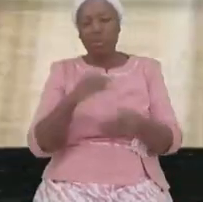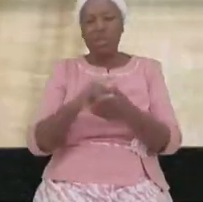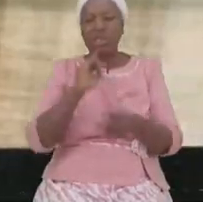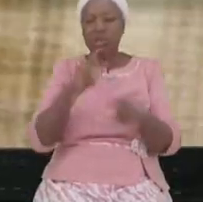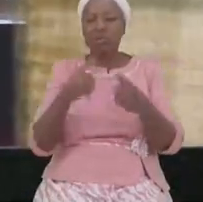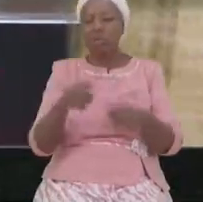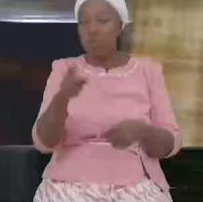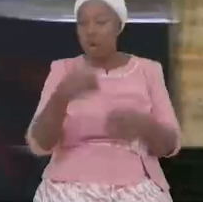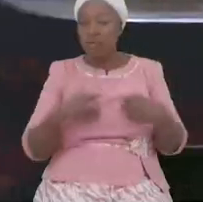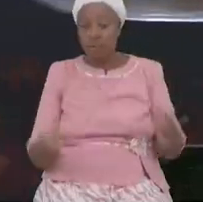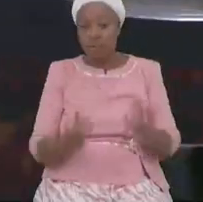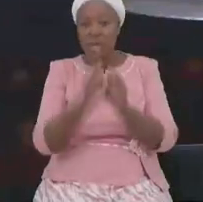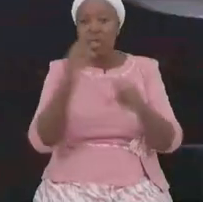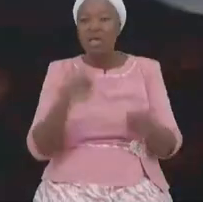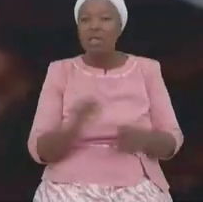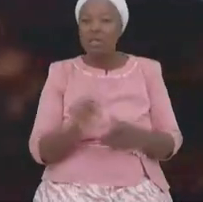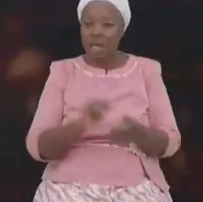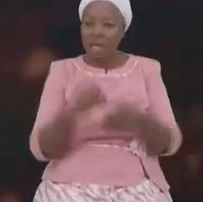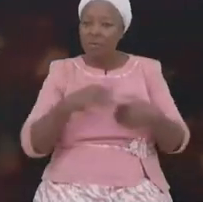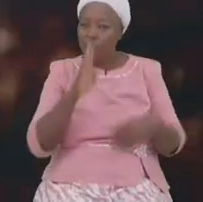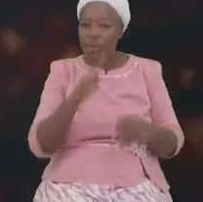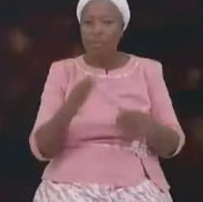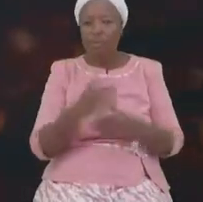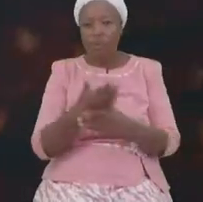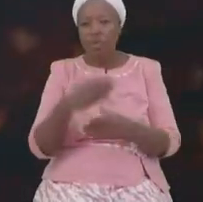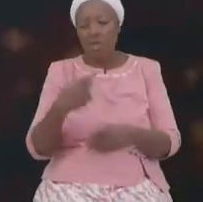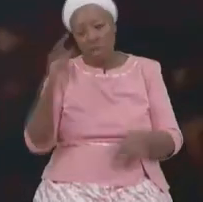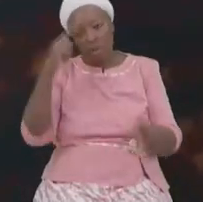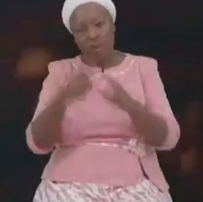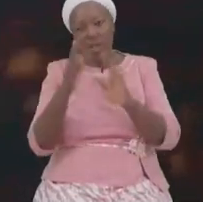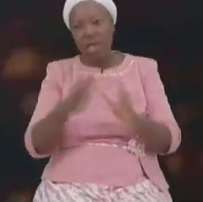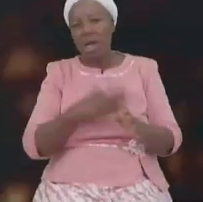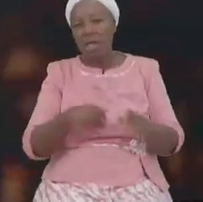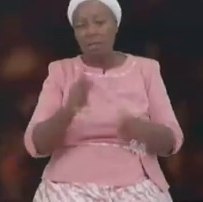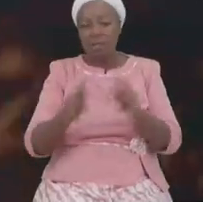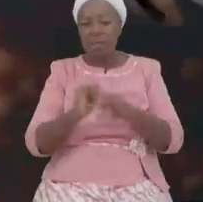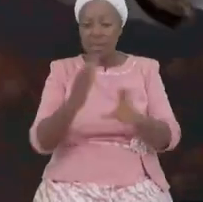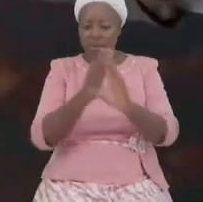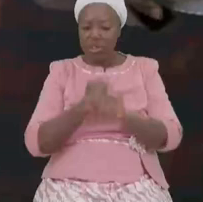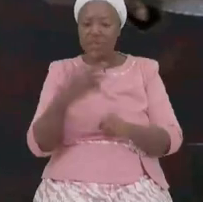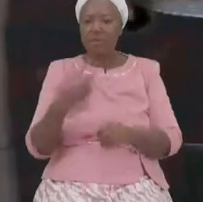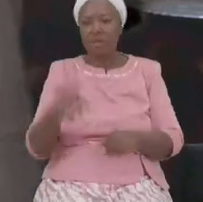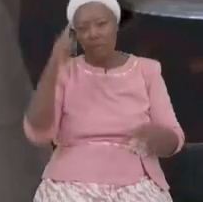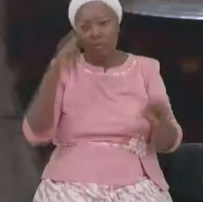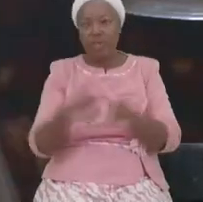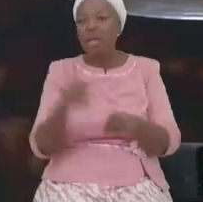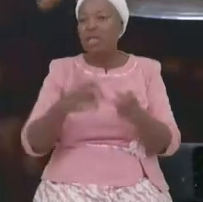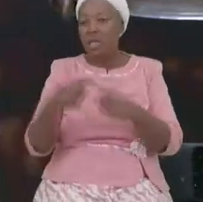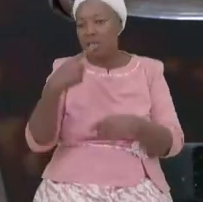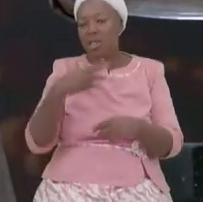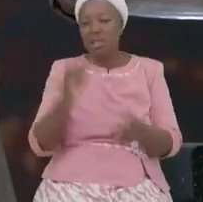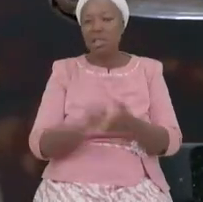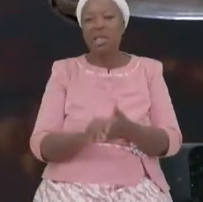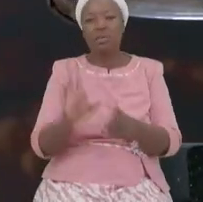remplir entre celui qui offre l'alliance et ceux qui entrent en alliance. Et il stipule les